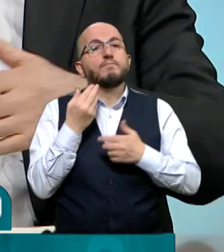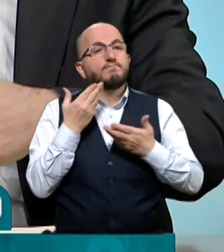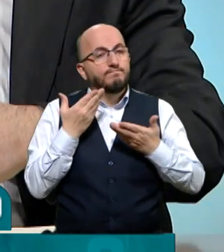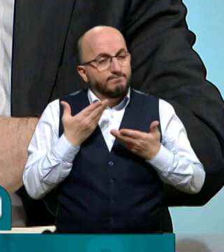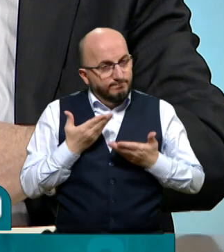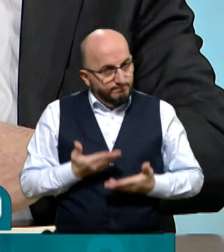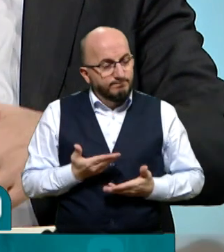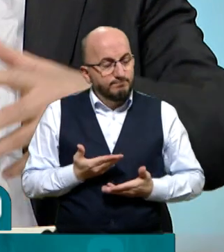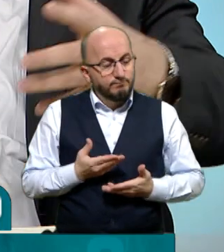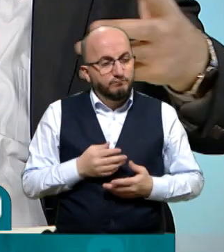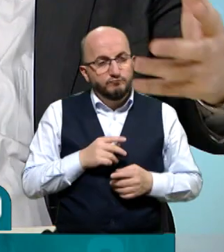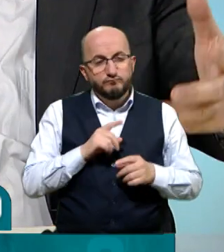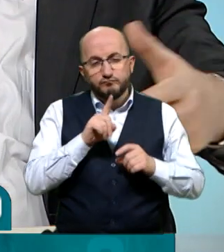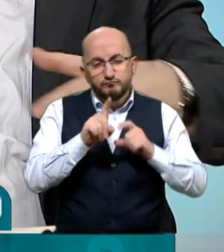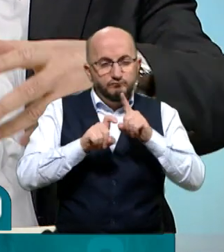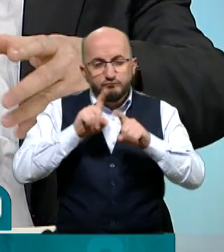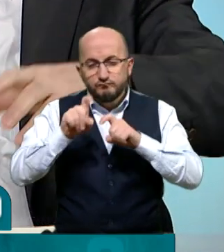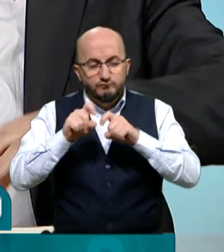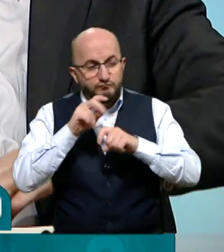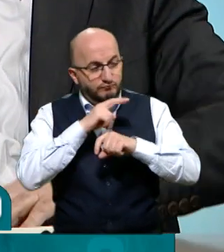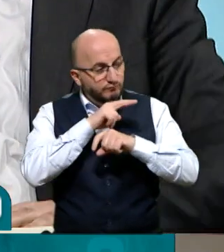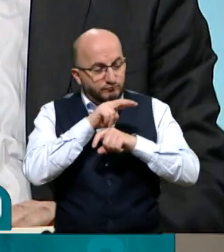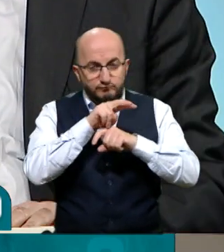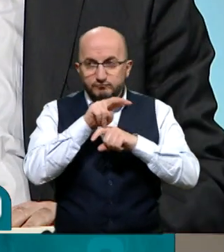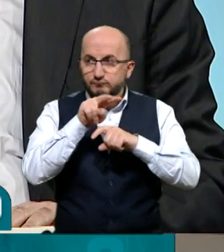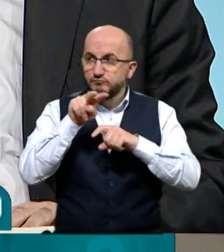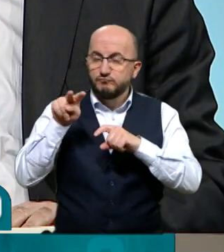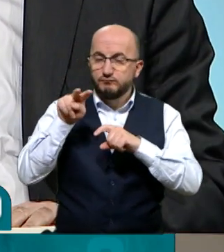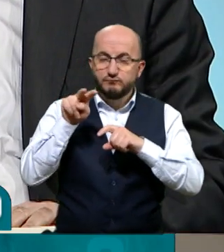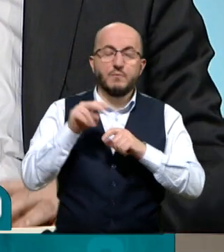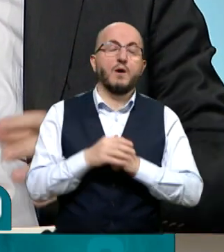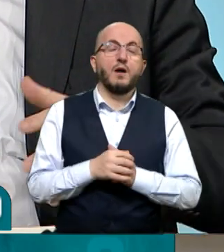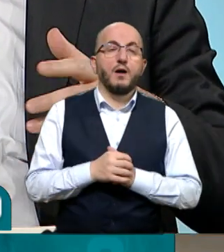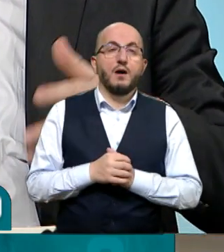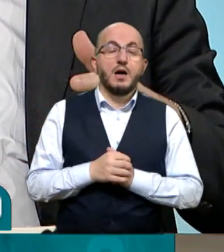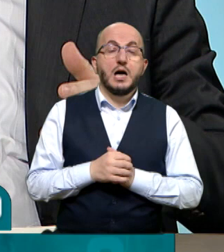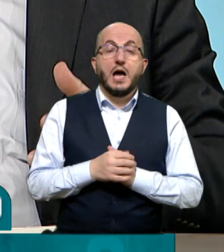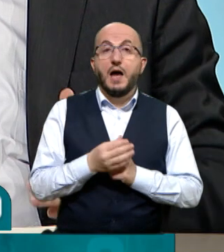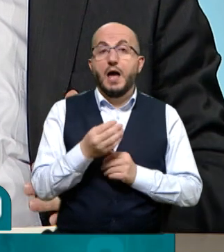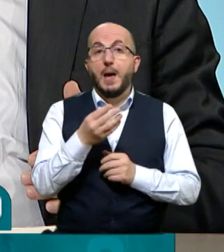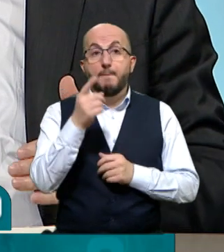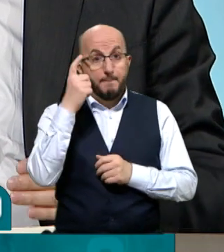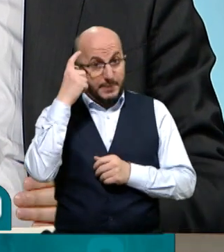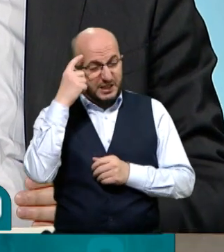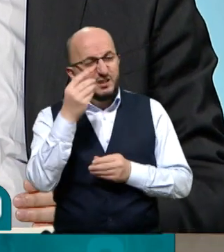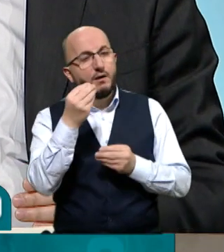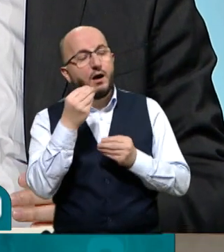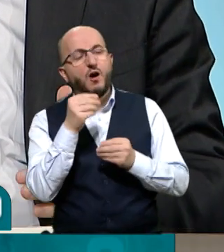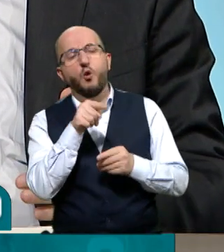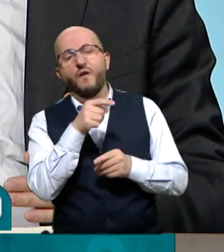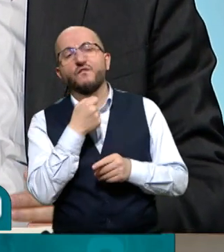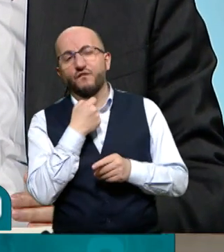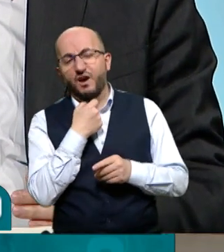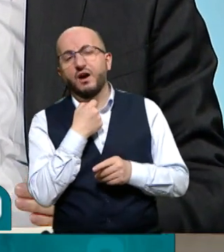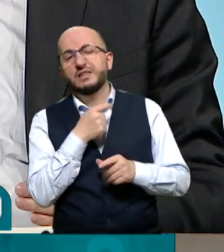Sorduk, soruşturduk, işte baktık etrafına. Dediler ki verilen bilgilerde evet, çok bu fakirdir, sahibi.